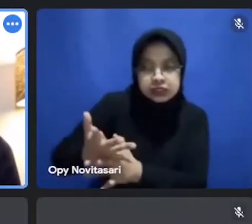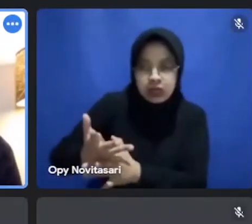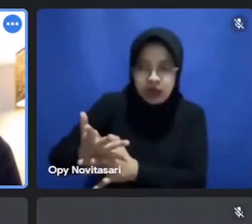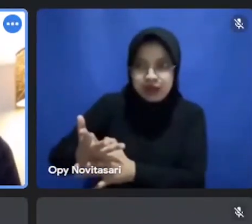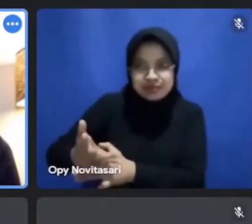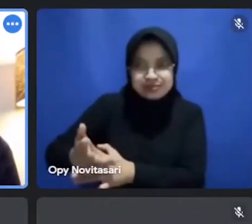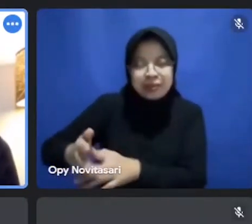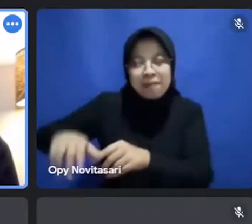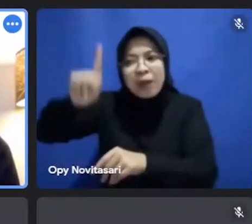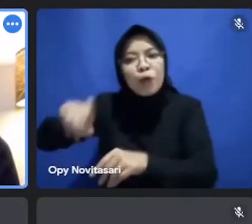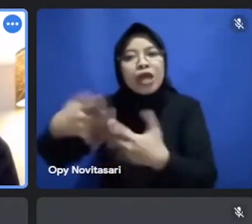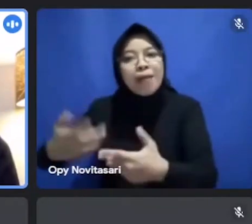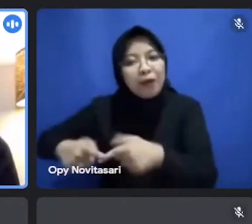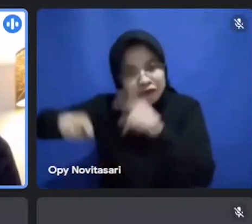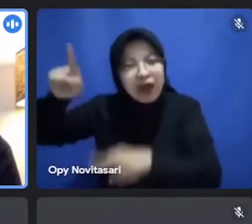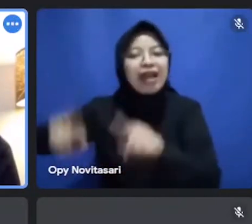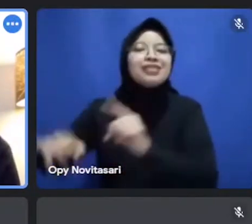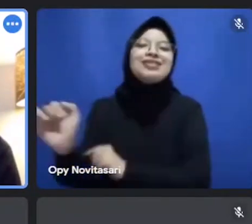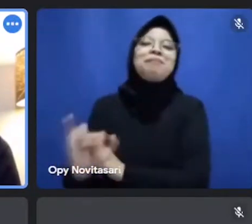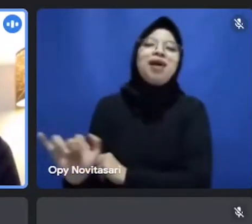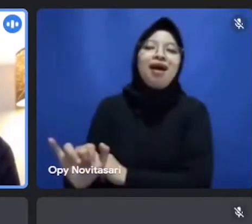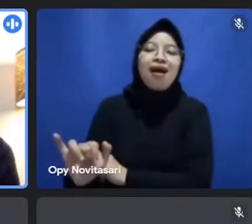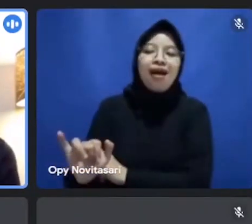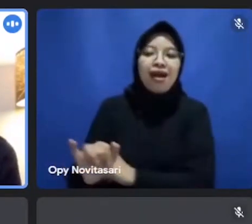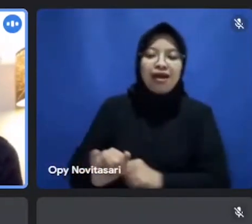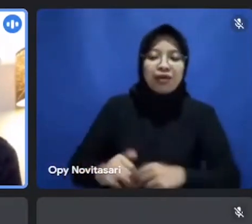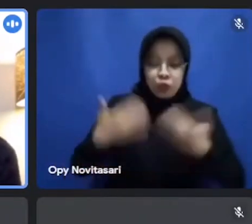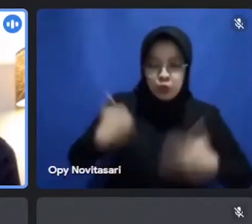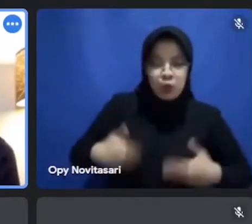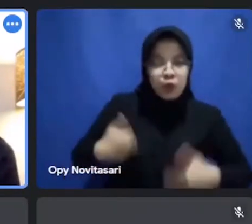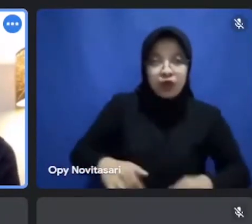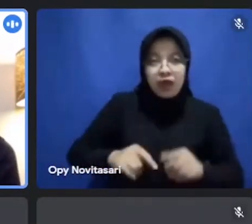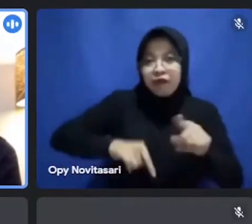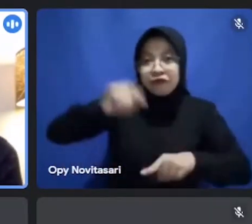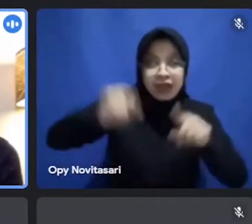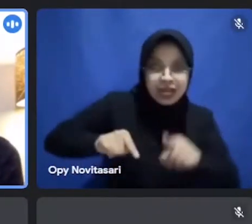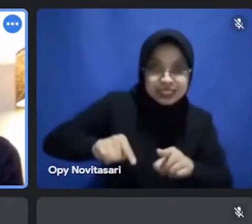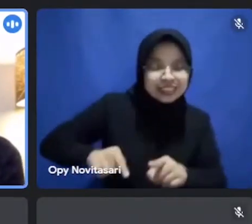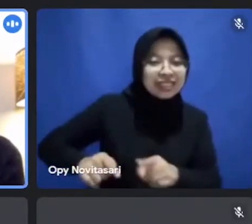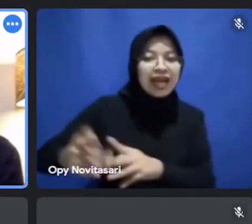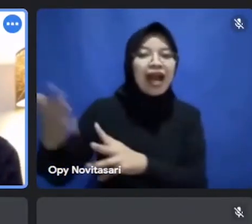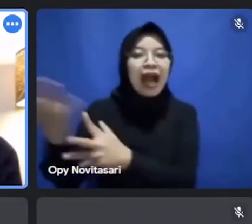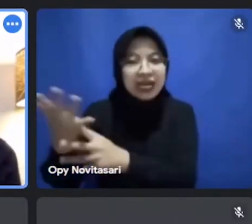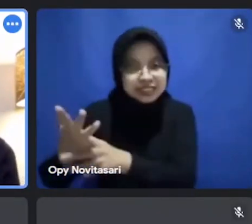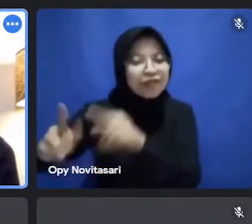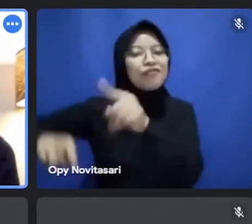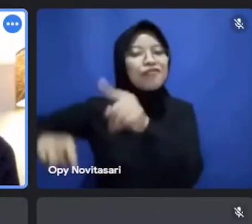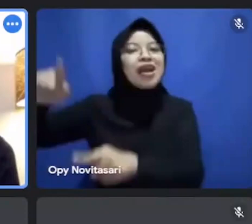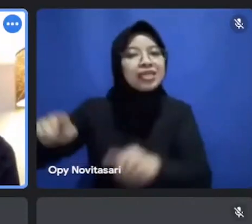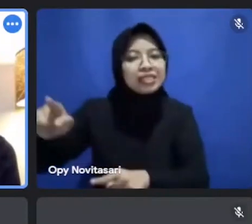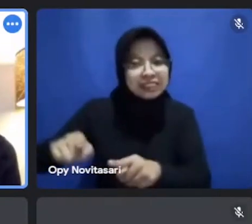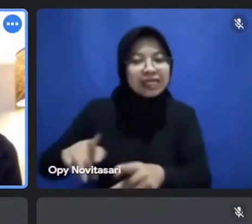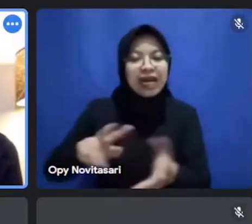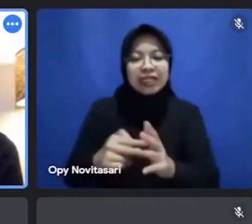beragam pula saya pikir mulai dari situ akan lebih enak